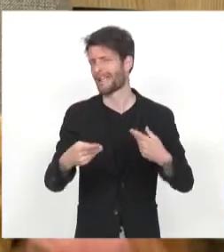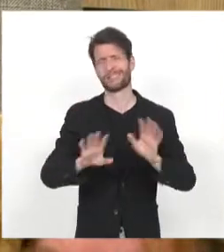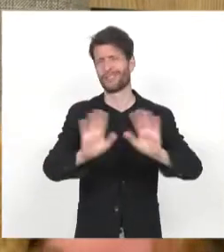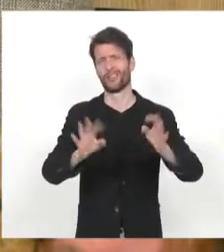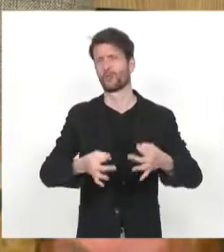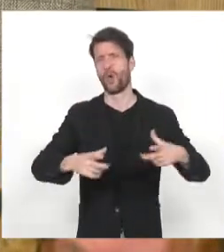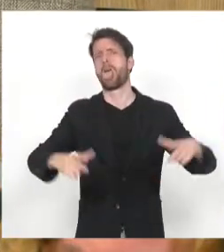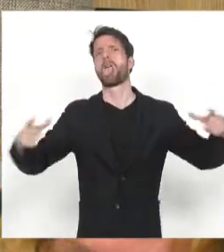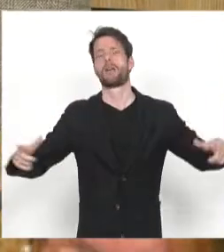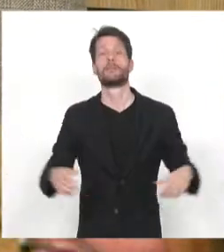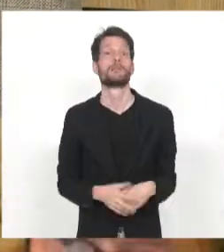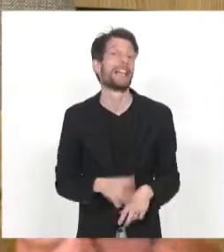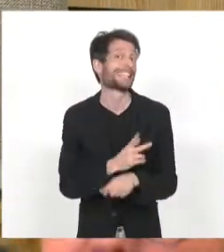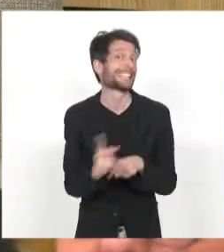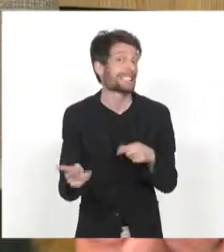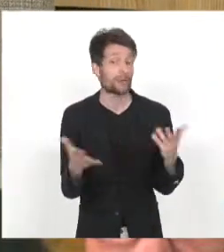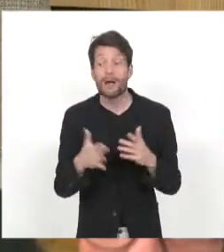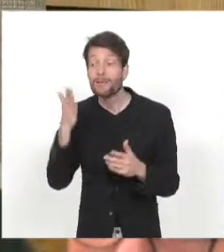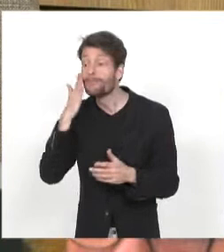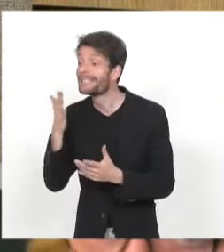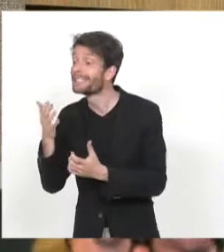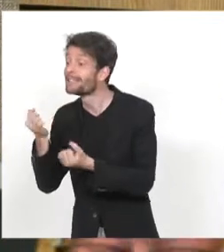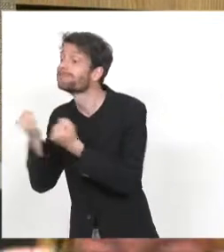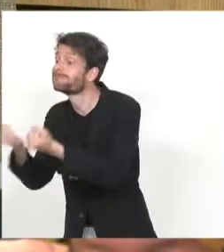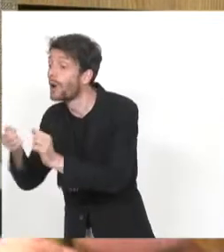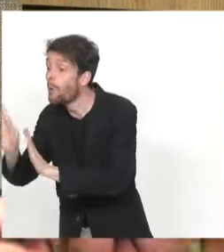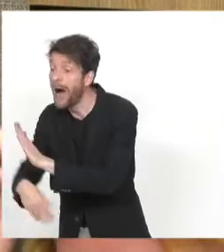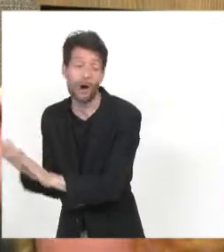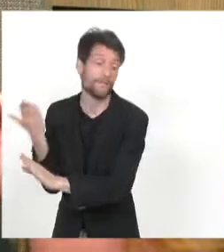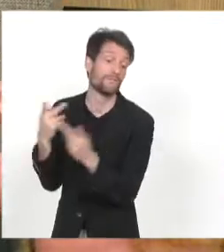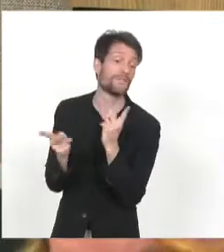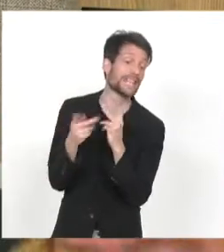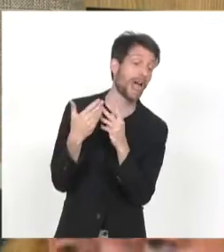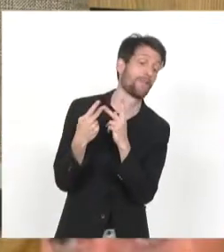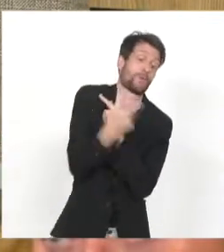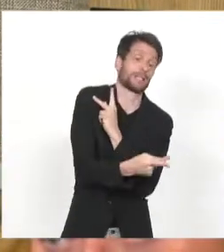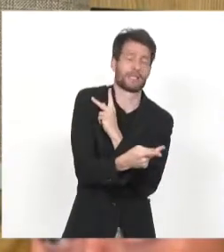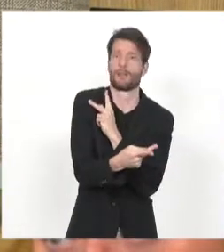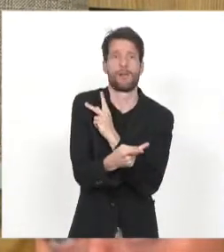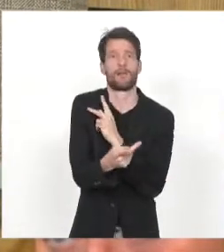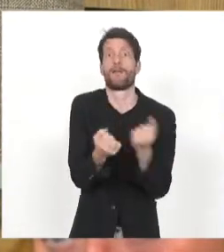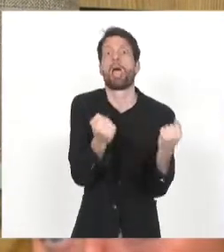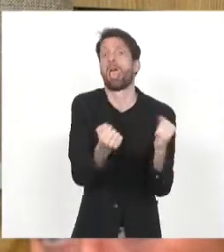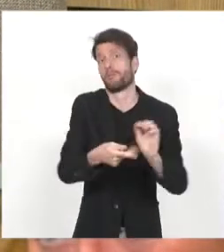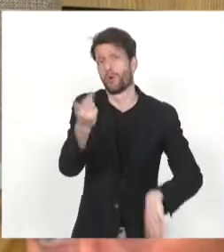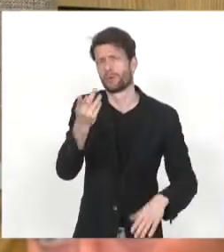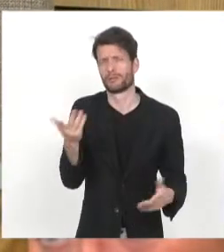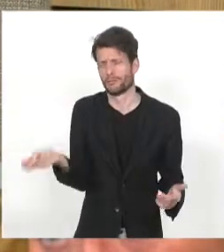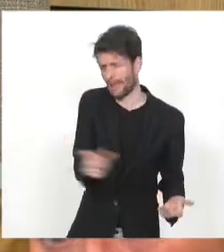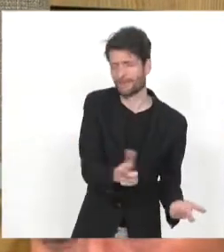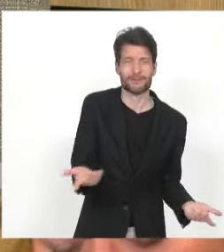risque d'un report de trafic sur les agglomérations voisines, qui pourrait rendre plus difficilement acceptable la mesure du point de vue des impacts sur les territoires